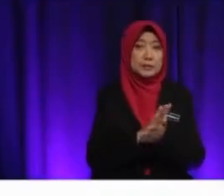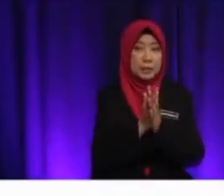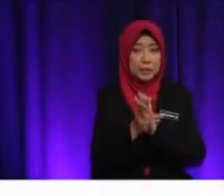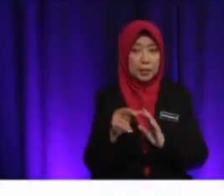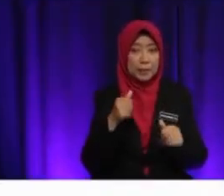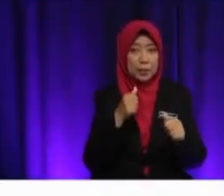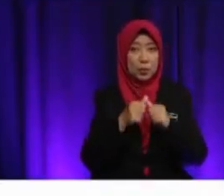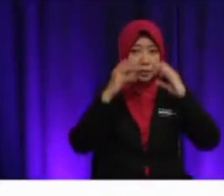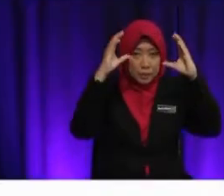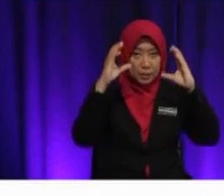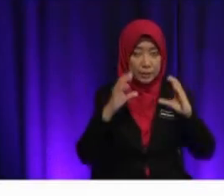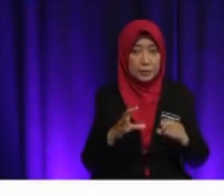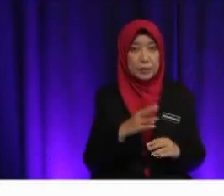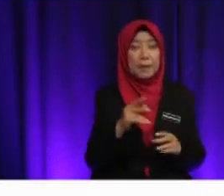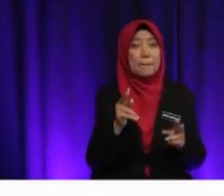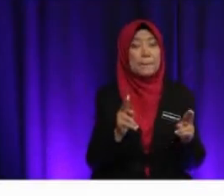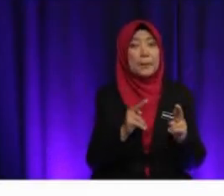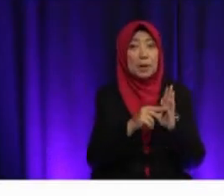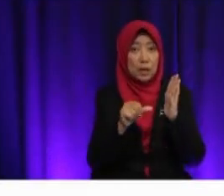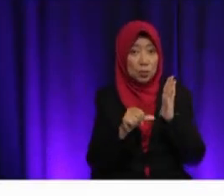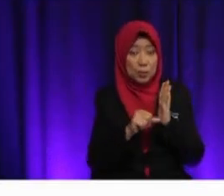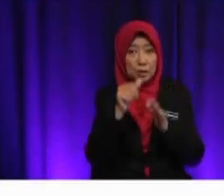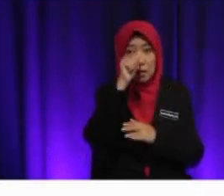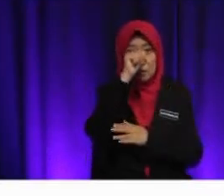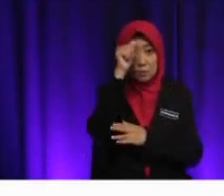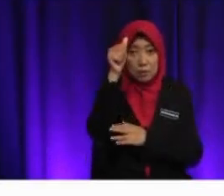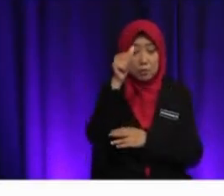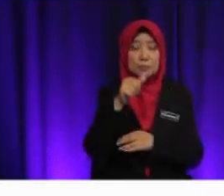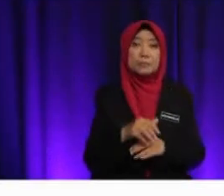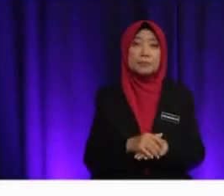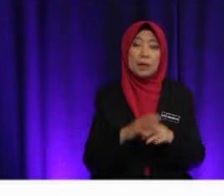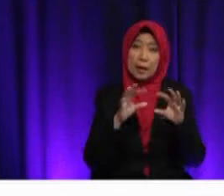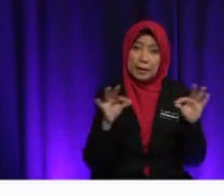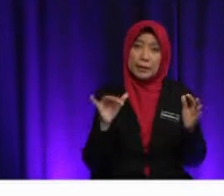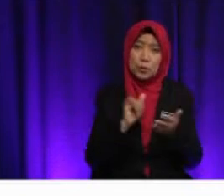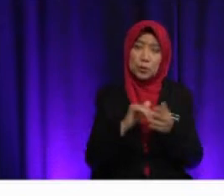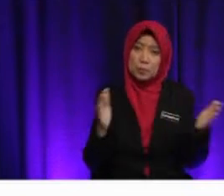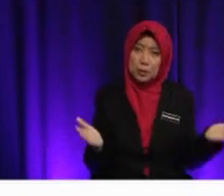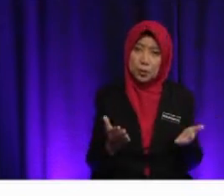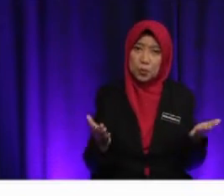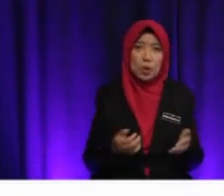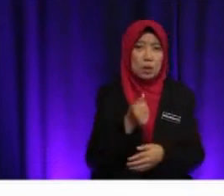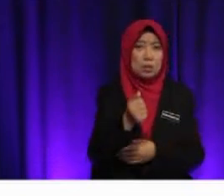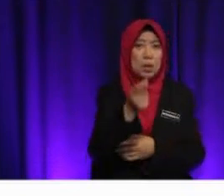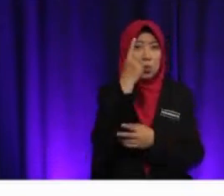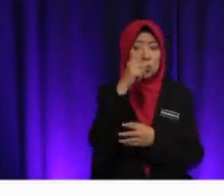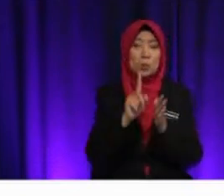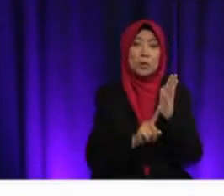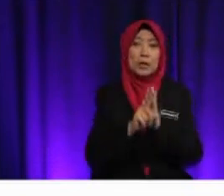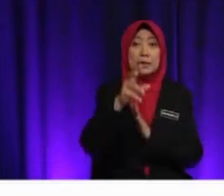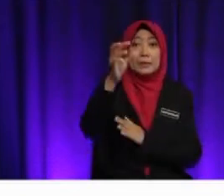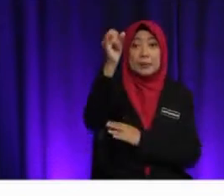cara dan peraturan yang telah ditetapkan oleh Allah Subhanahu Wa Taala. Pernyataan di atas dapat mendorong anda untuk meningkatkan